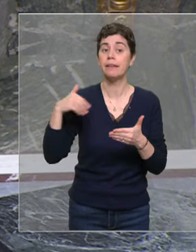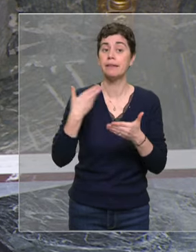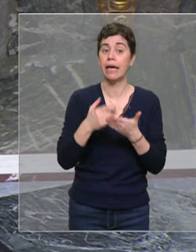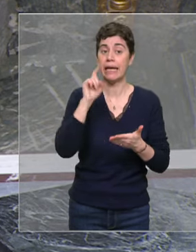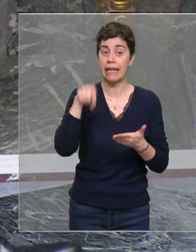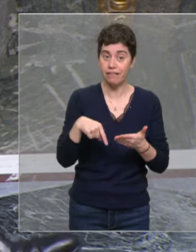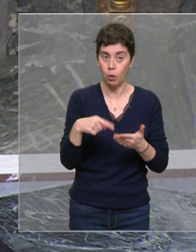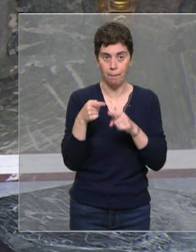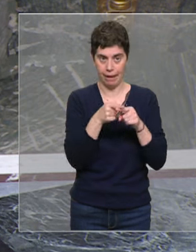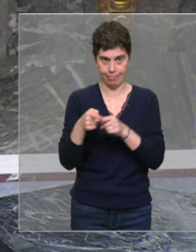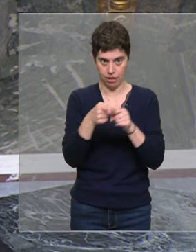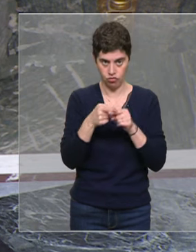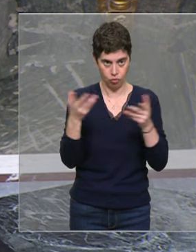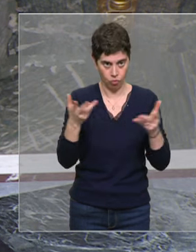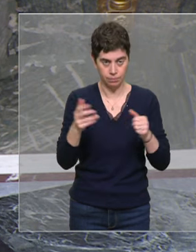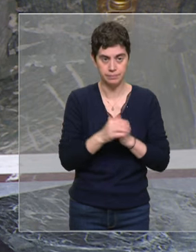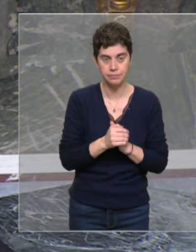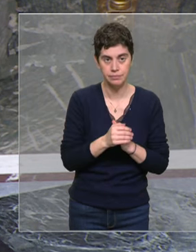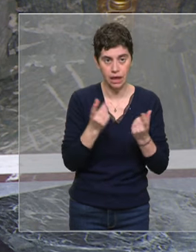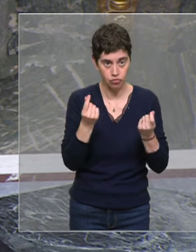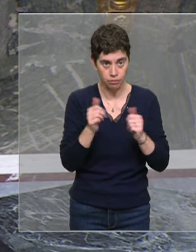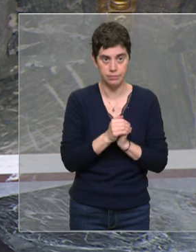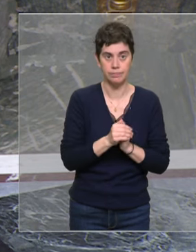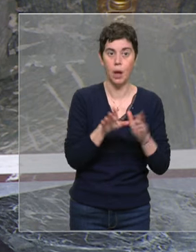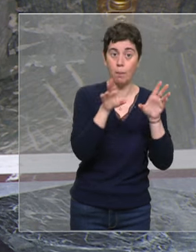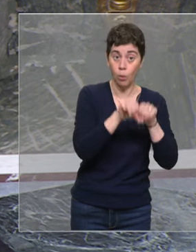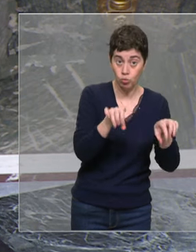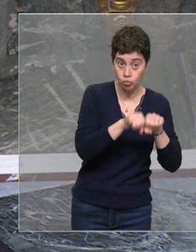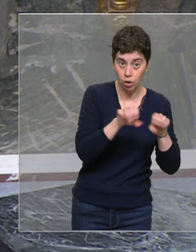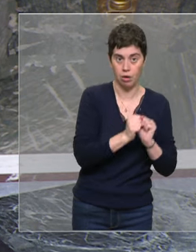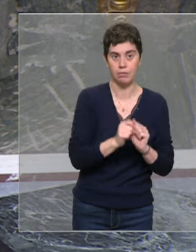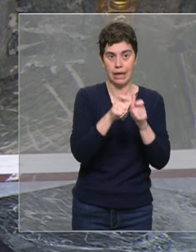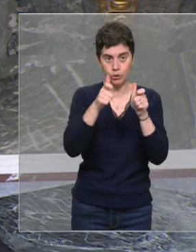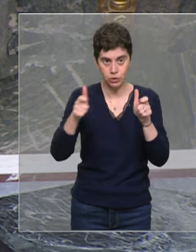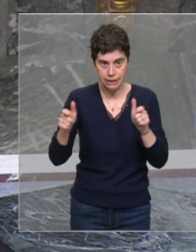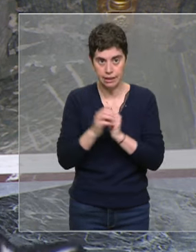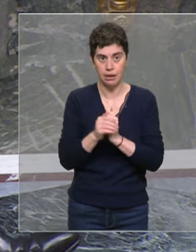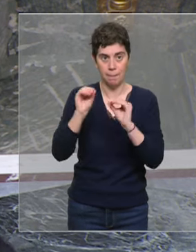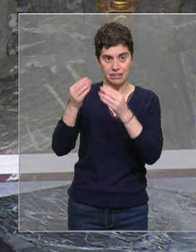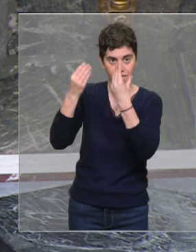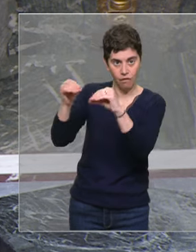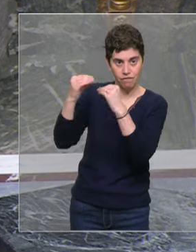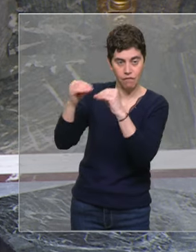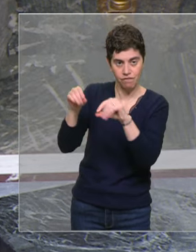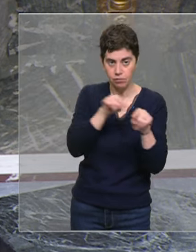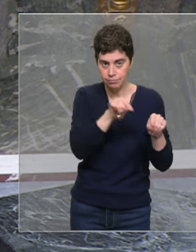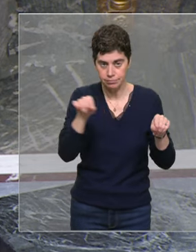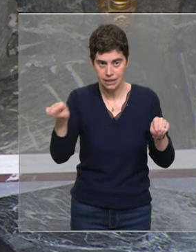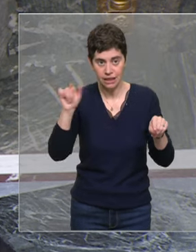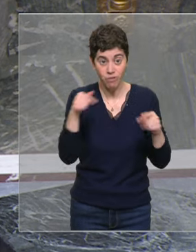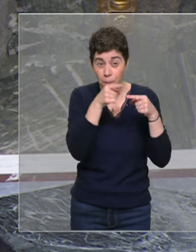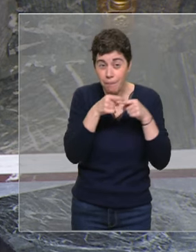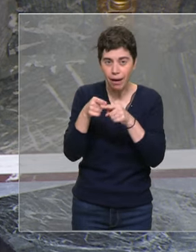valeur entre les producteurs, les industriels et les distributeurs au cœur de la question du